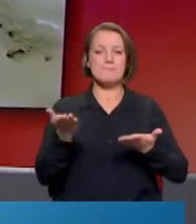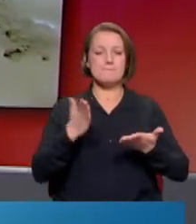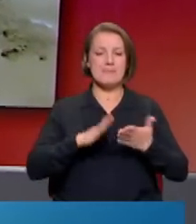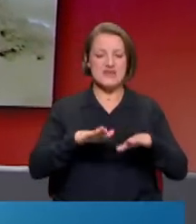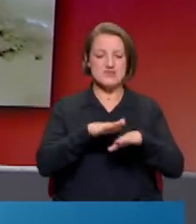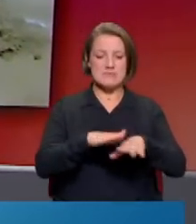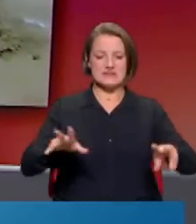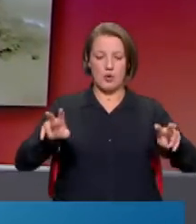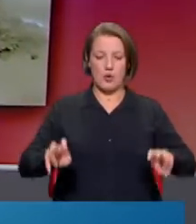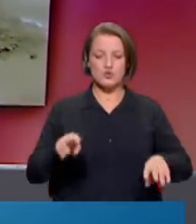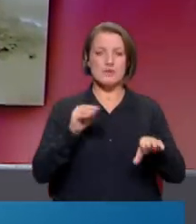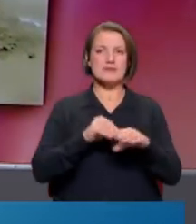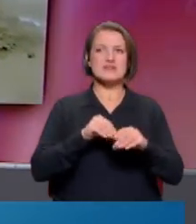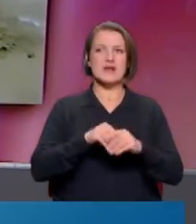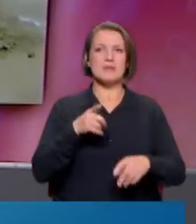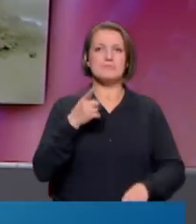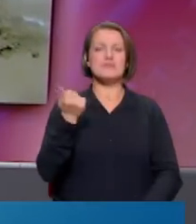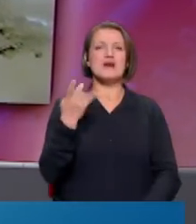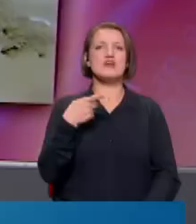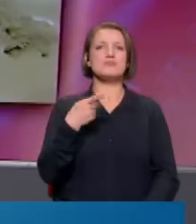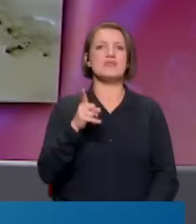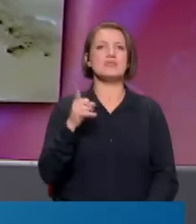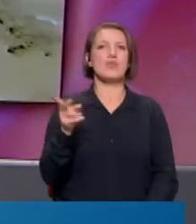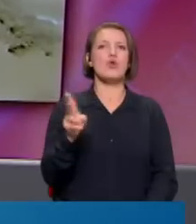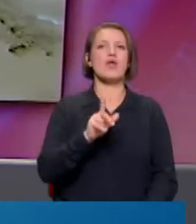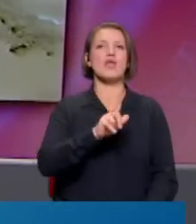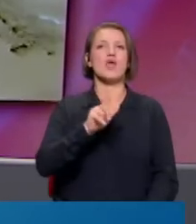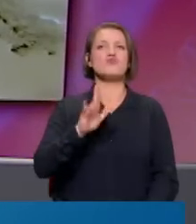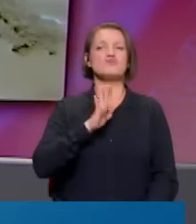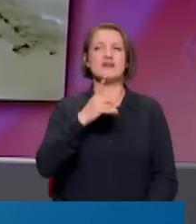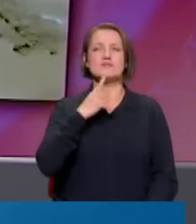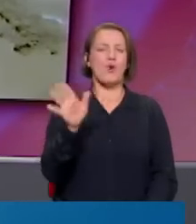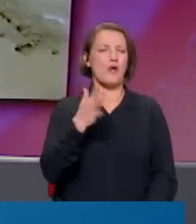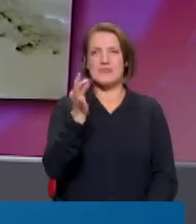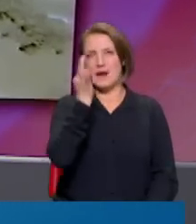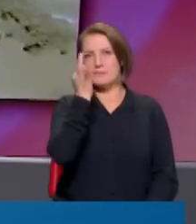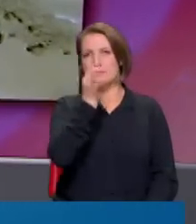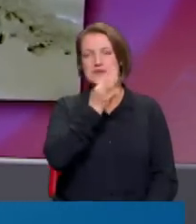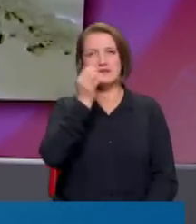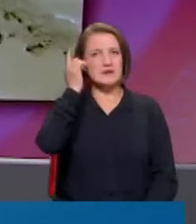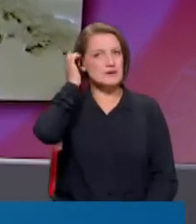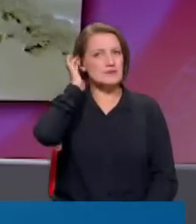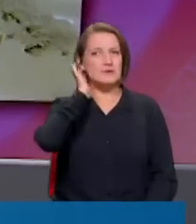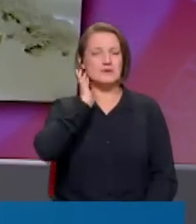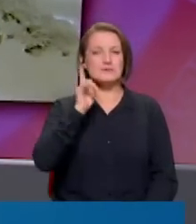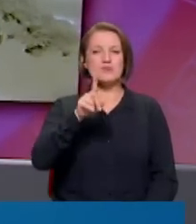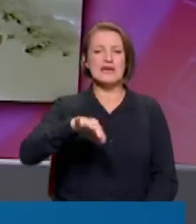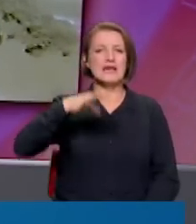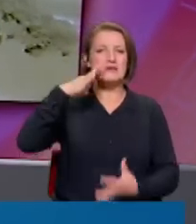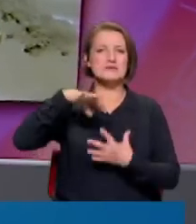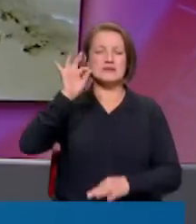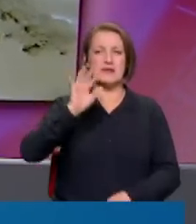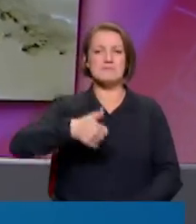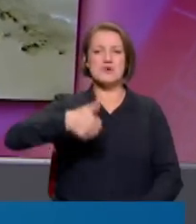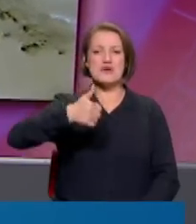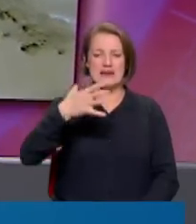masasına oturabilmek bin ölüye ihtiyacım var demiş o kadar basit Peki bu insanlar bu liderler kendi